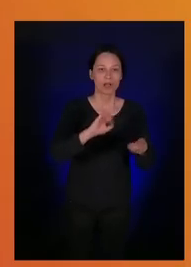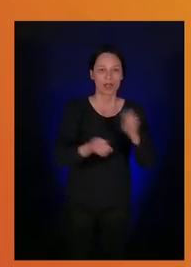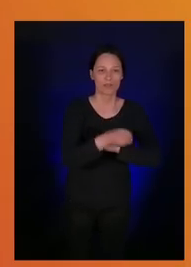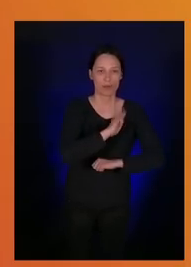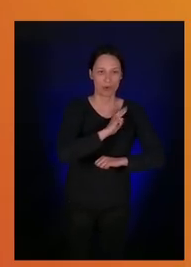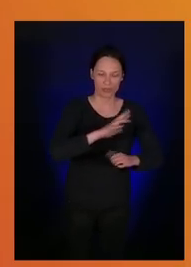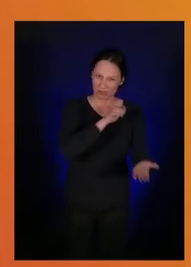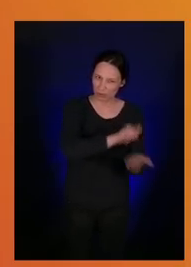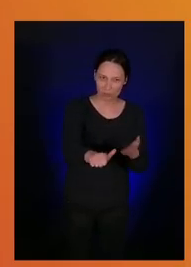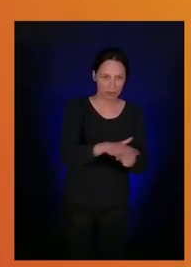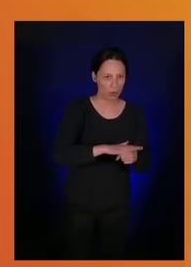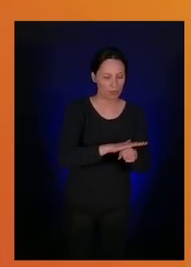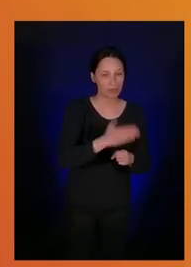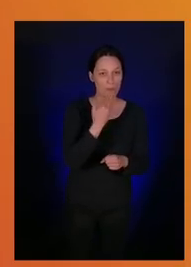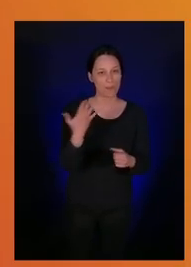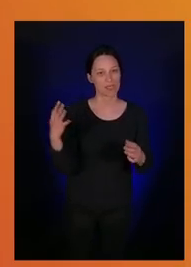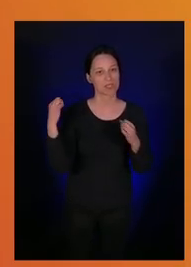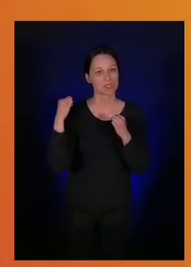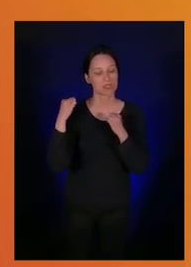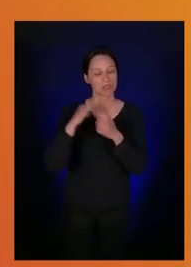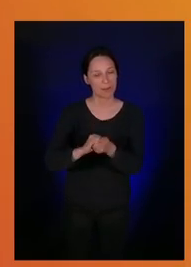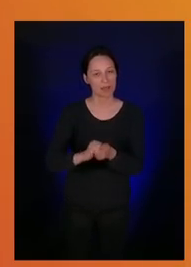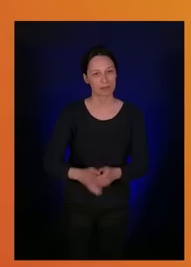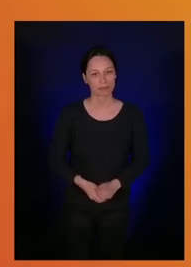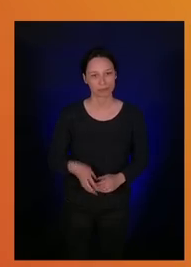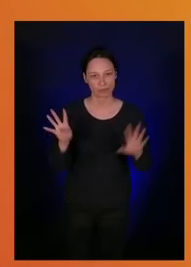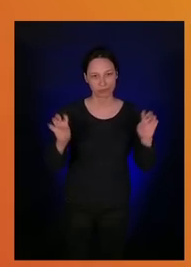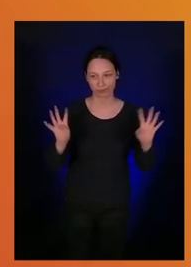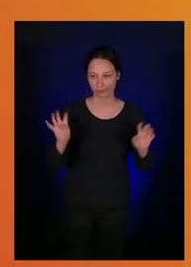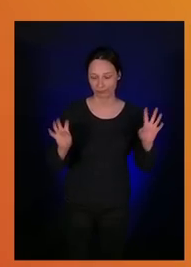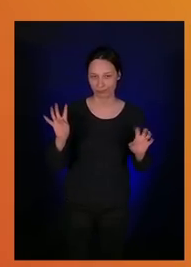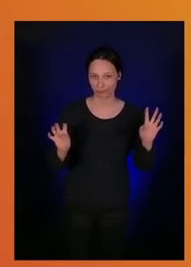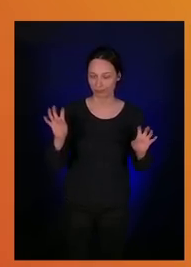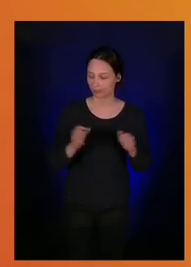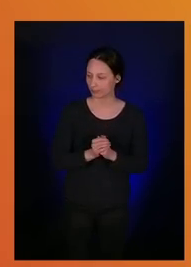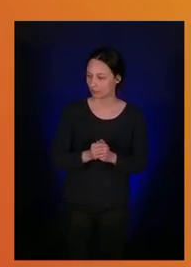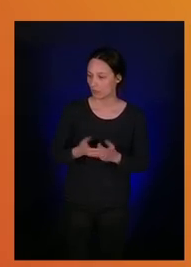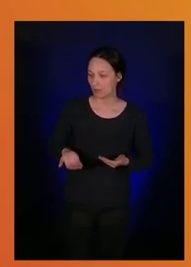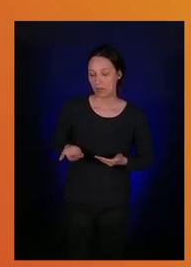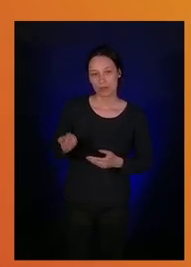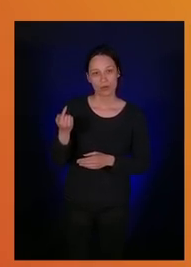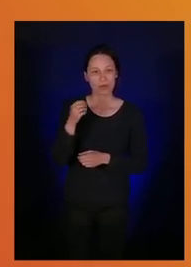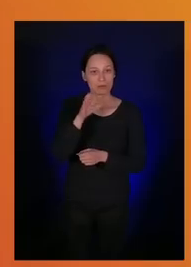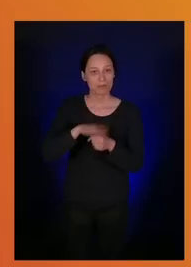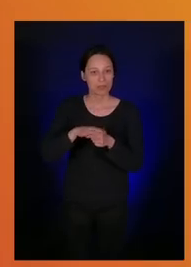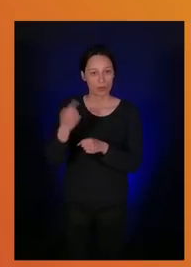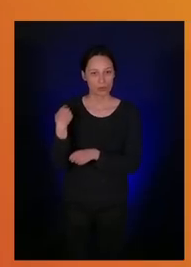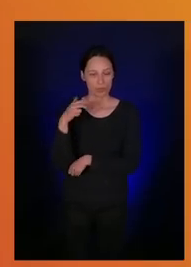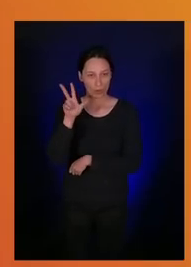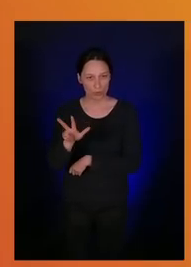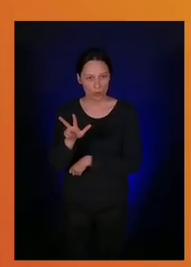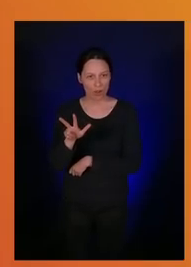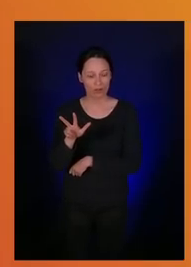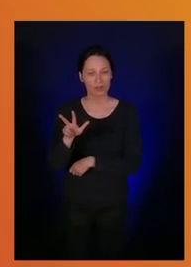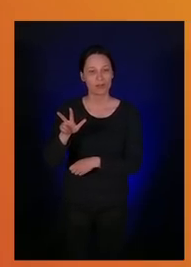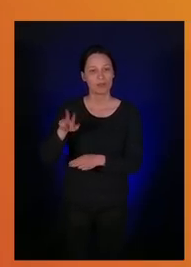camarades. Merci Clarisse. Au micro numéro 3, Salès Vincent. Excuse-moi, j'ai mal prononcé ton nom tout